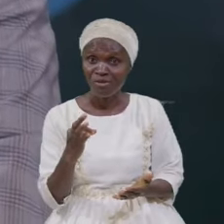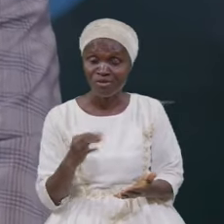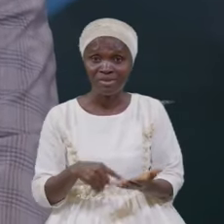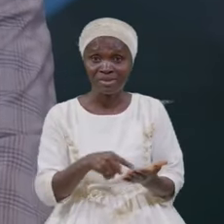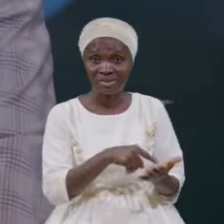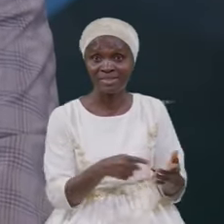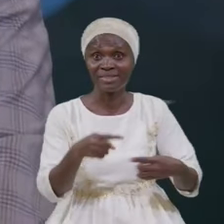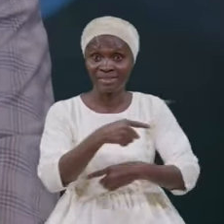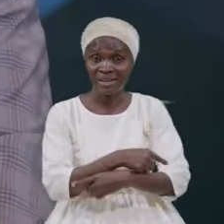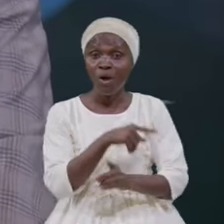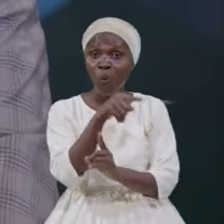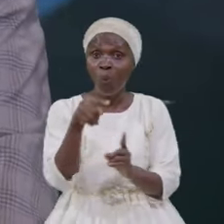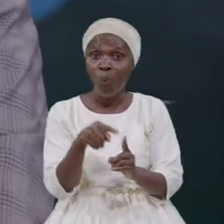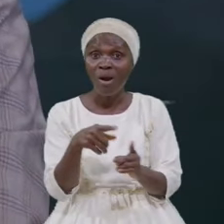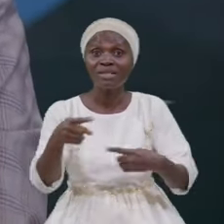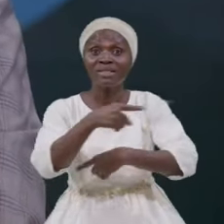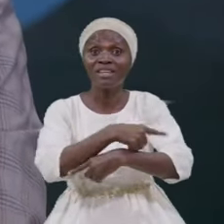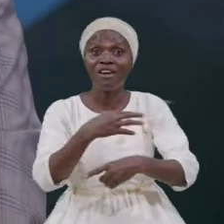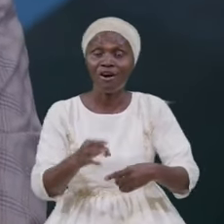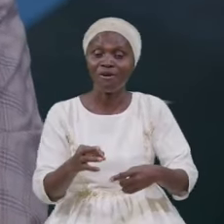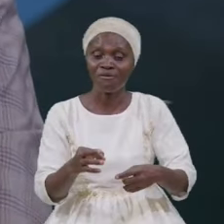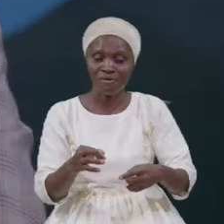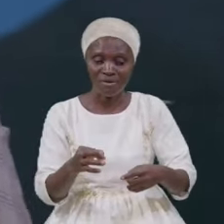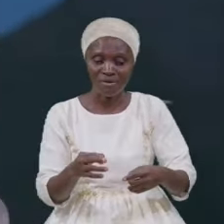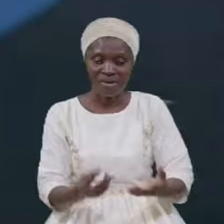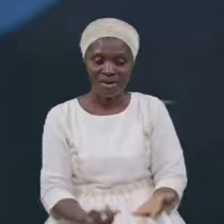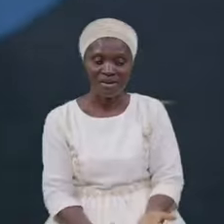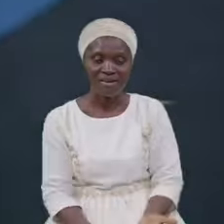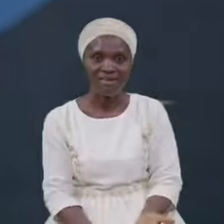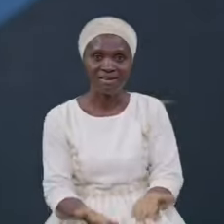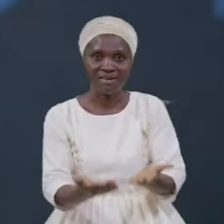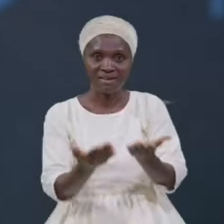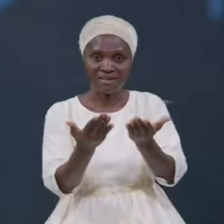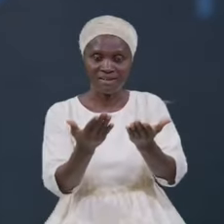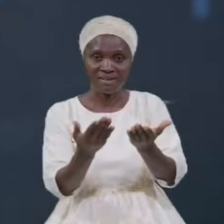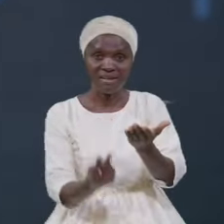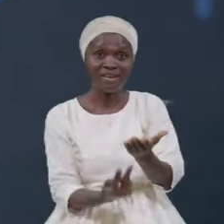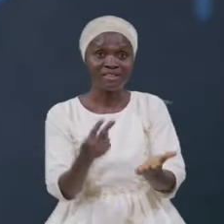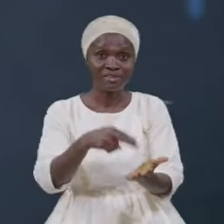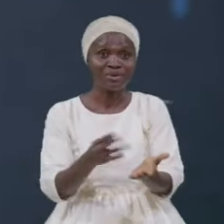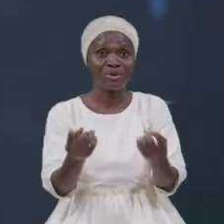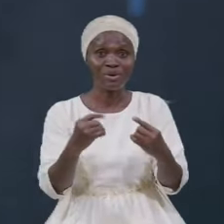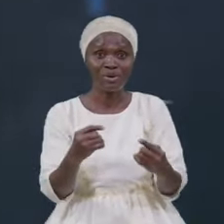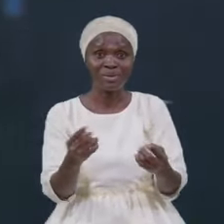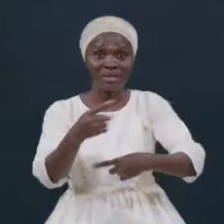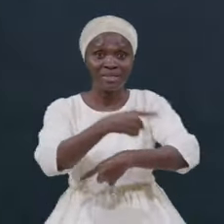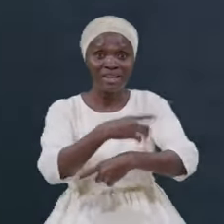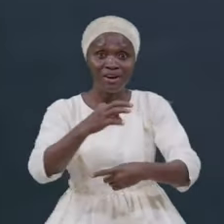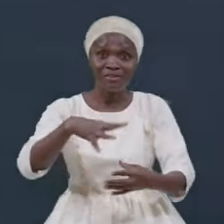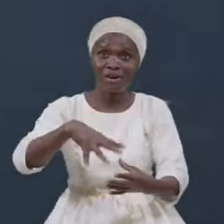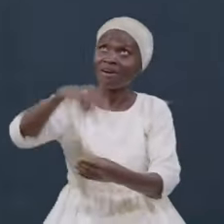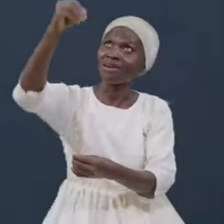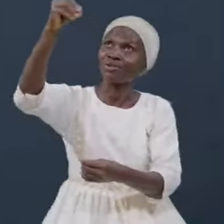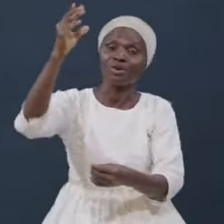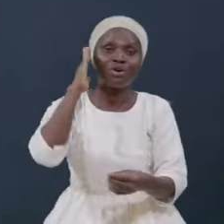viendra, et le jour de l'enlèvement viendra, et le jour de récompense